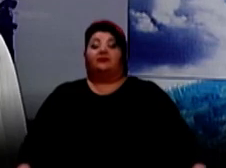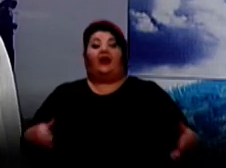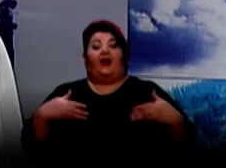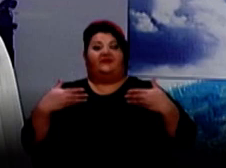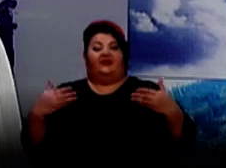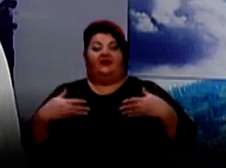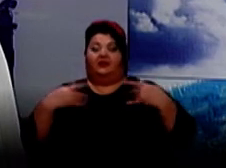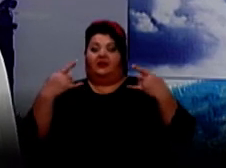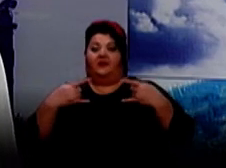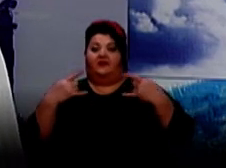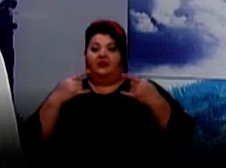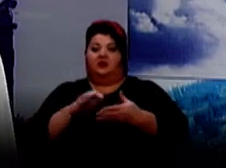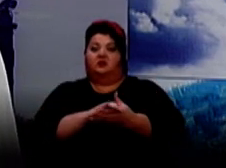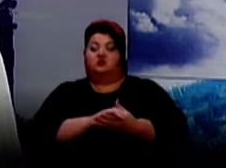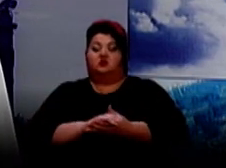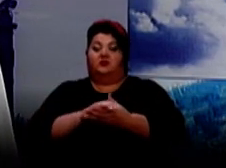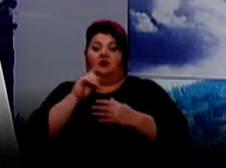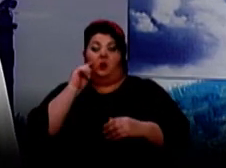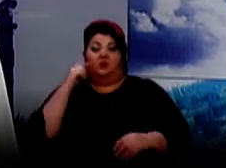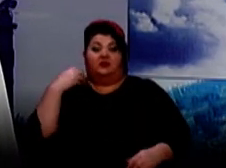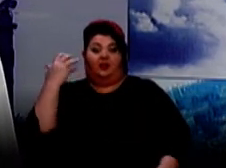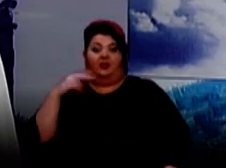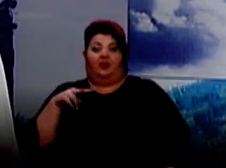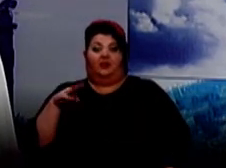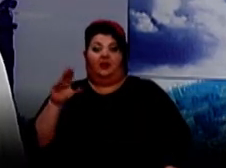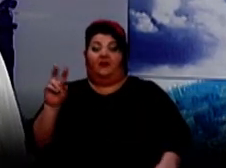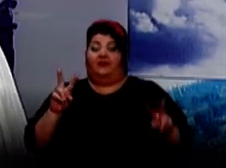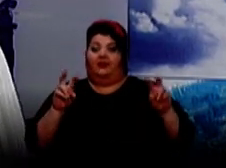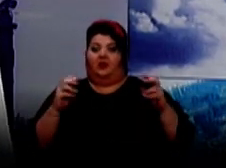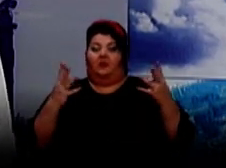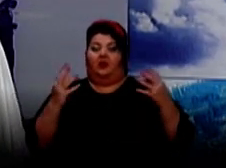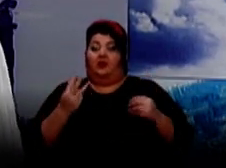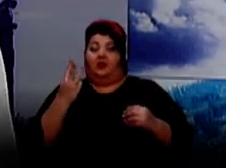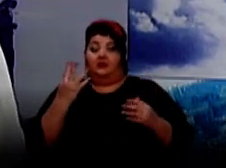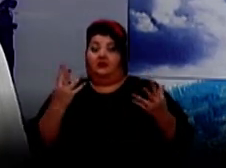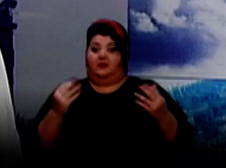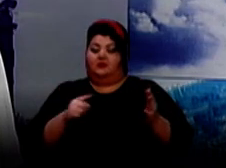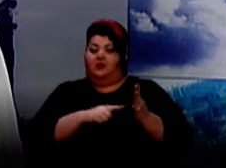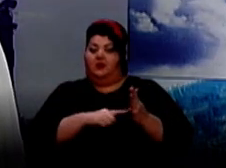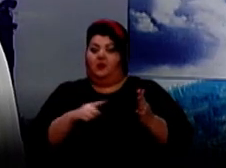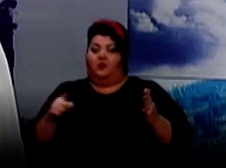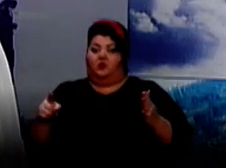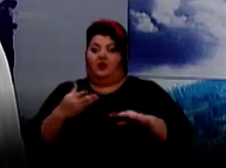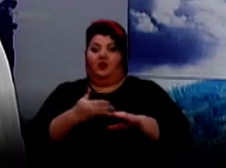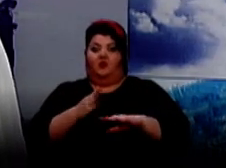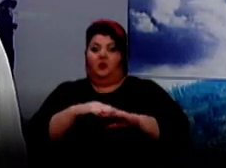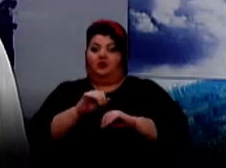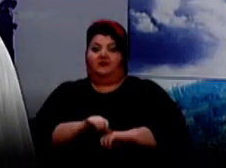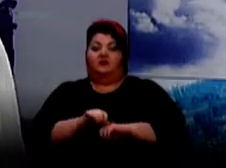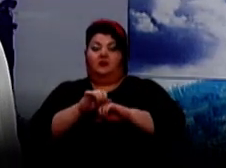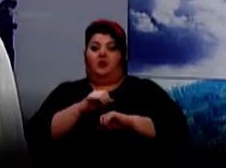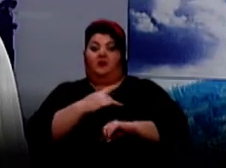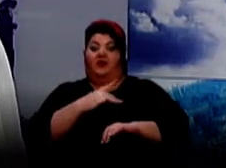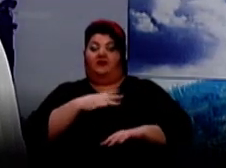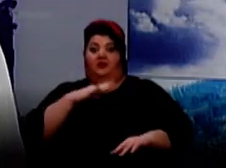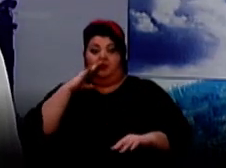Мої вітання в ефірі Суспільного та Українського радіо «Алтава» програма «Тема дня». Третій день поспіль у Полтаві страйкують приватні перевізники. На